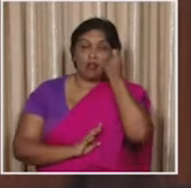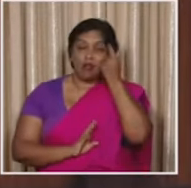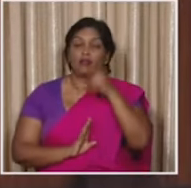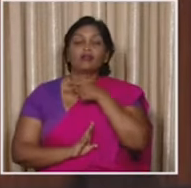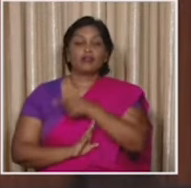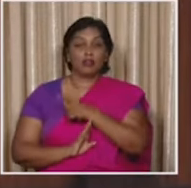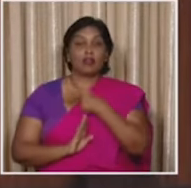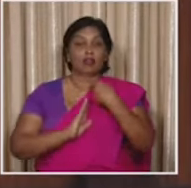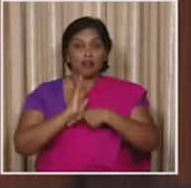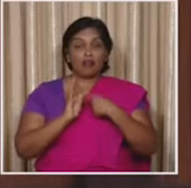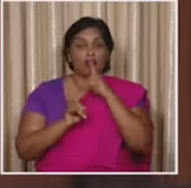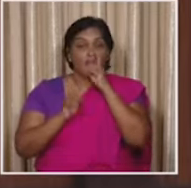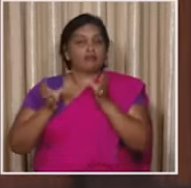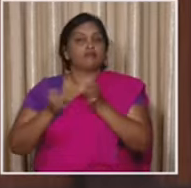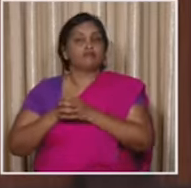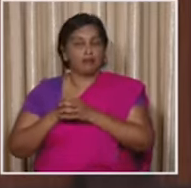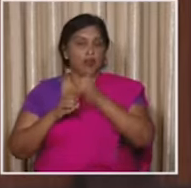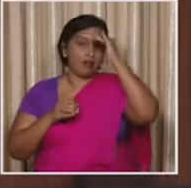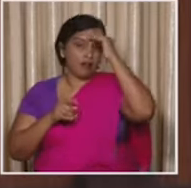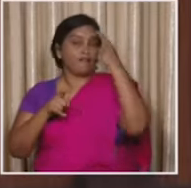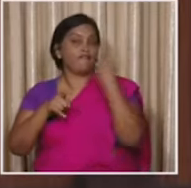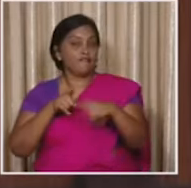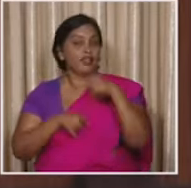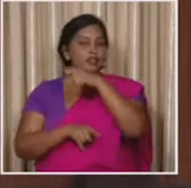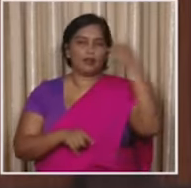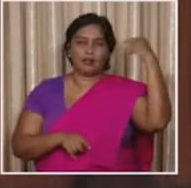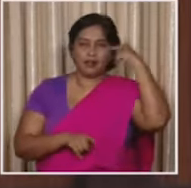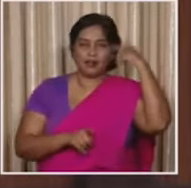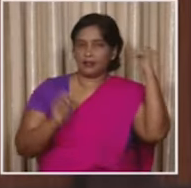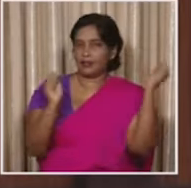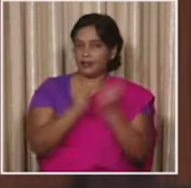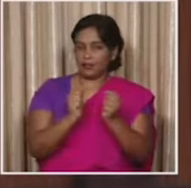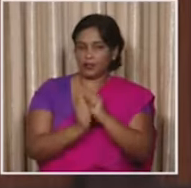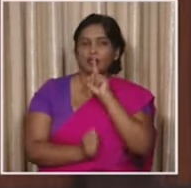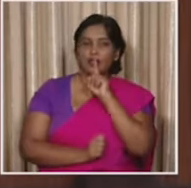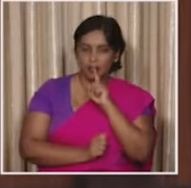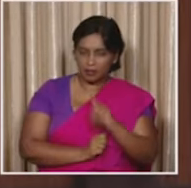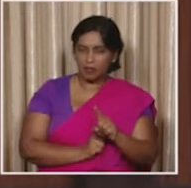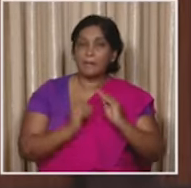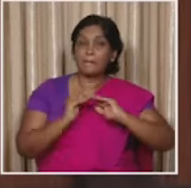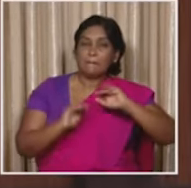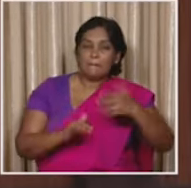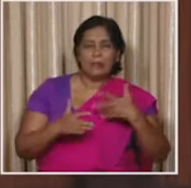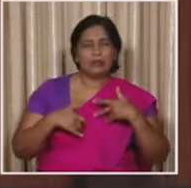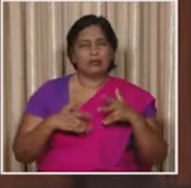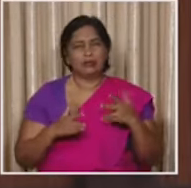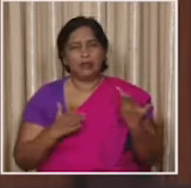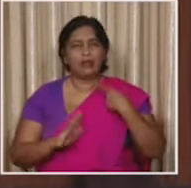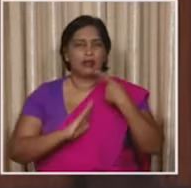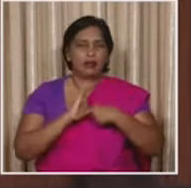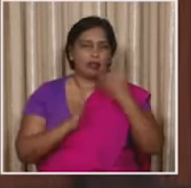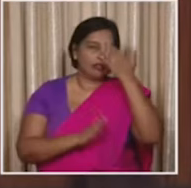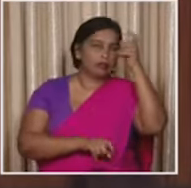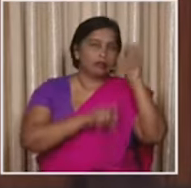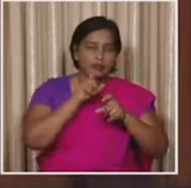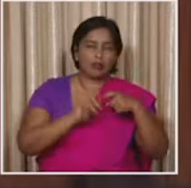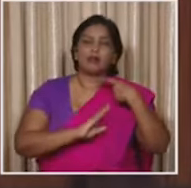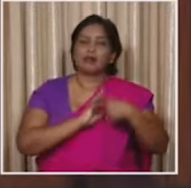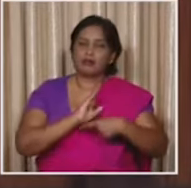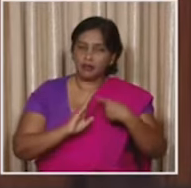එතුමා රටේ එක කණ්ඩායමකක නායකයා වශයෙන් තමයි එතුමා මේ රටේ ක්‍රියා කරනවා කියලා කිව්වේ. පස්සේ බැරිමතන රටේ දෙමළ ජනතාවත් මේ